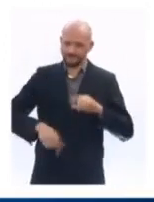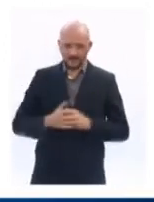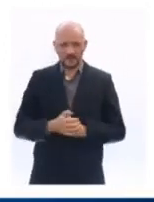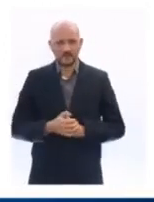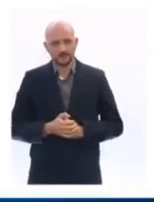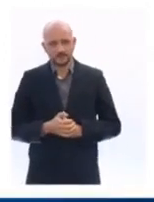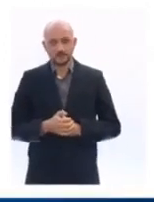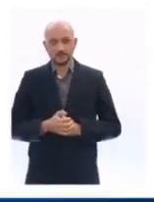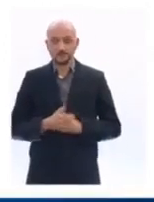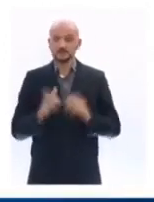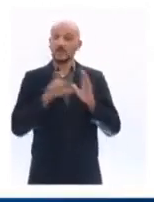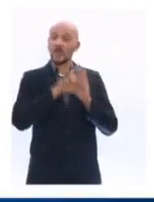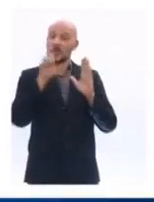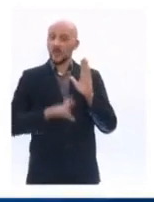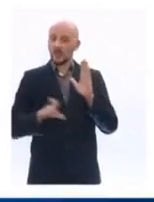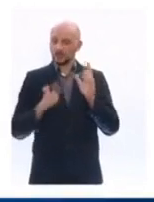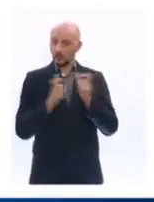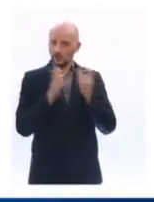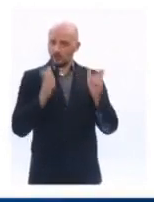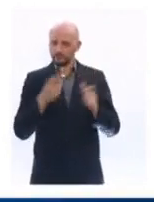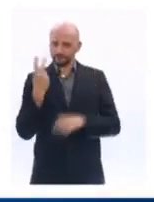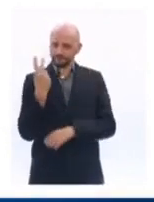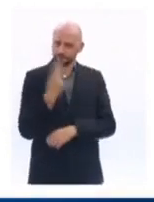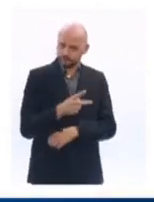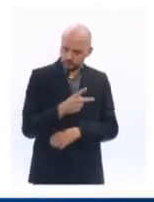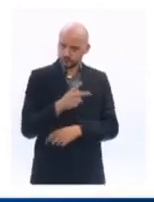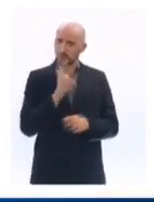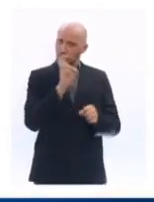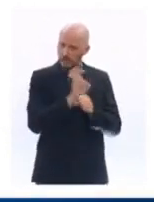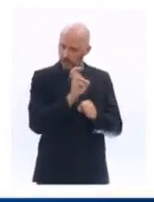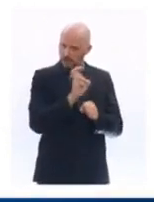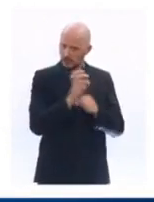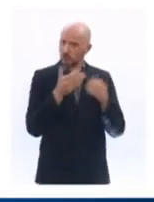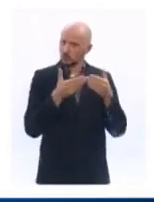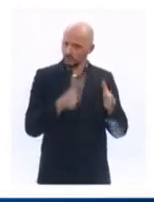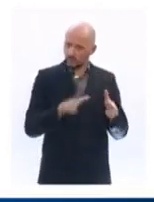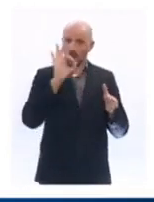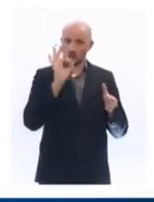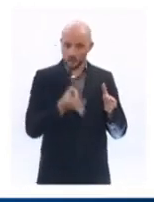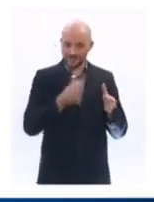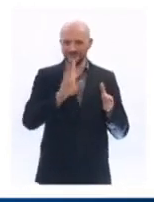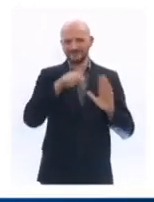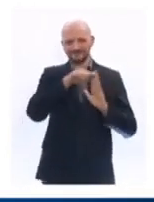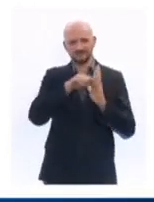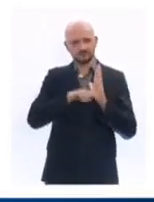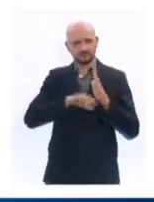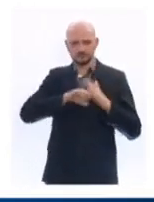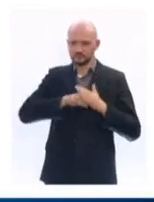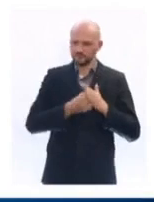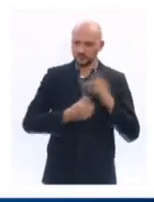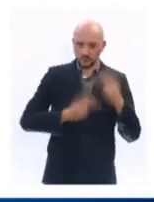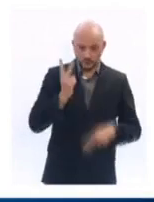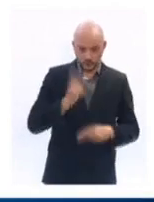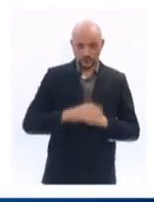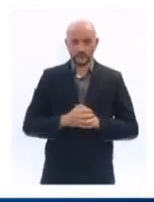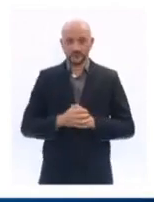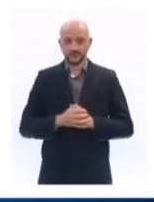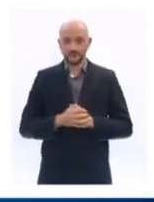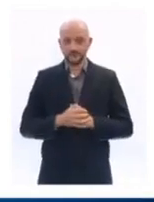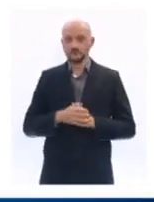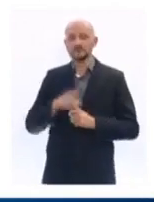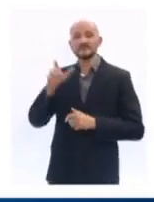contacts. Le nouveau protocole sera mis en ligne dès ce soir, après le retour des partenaires sociaux que nous avons consultés. Il